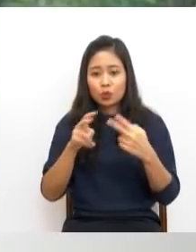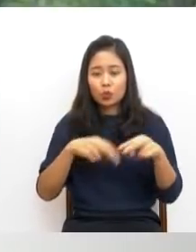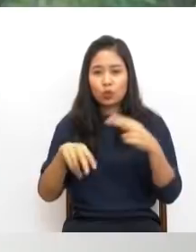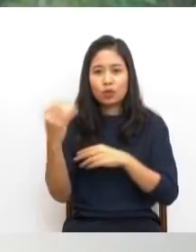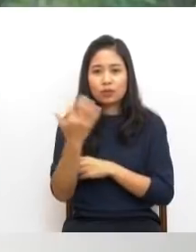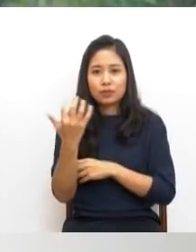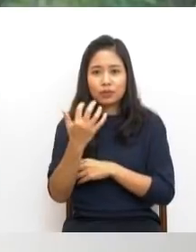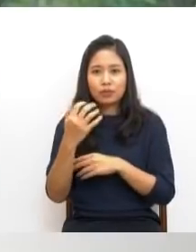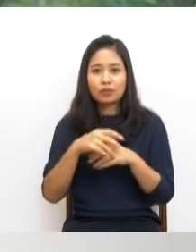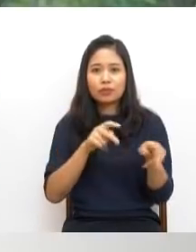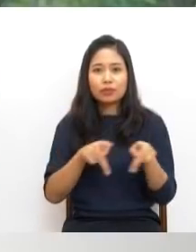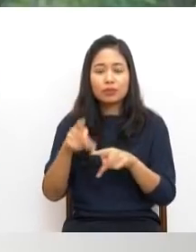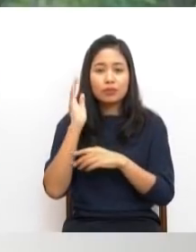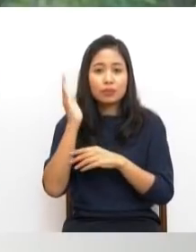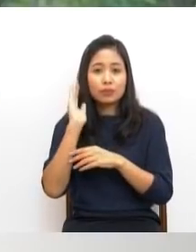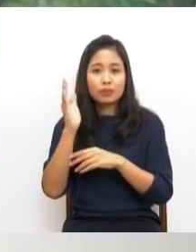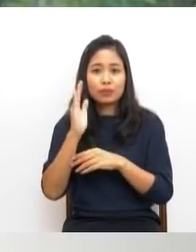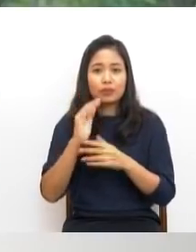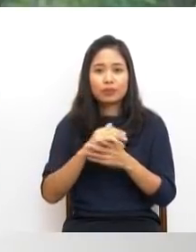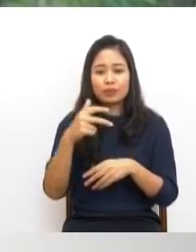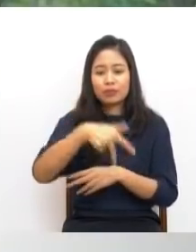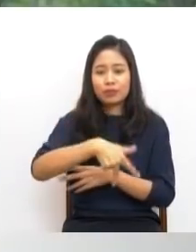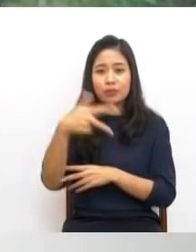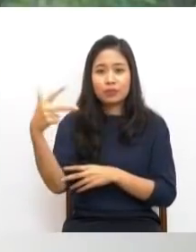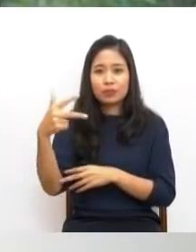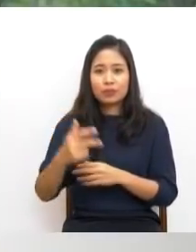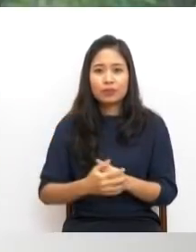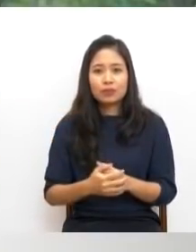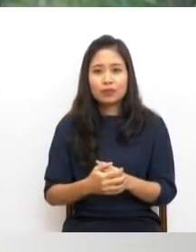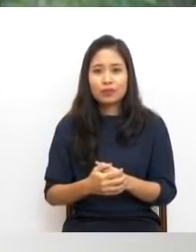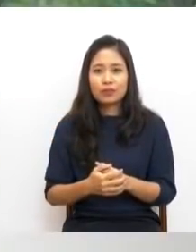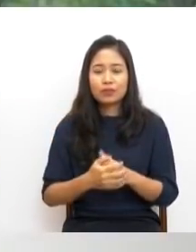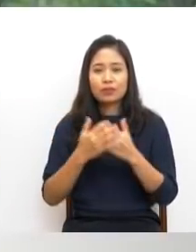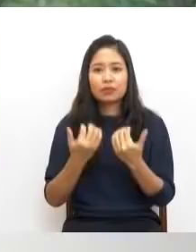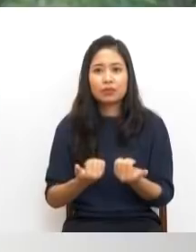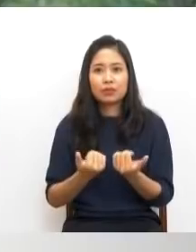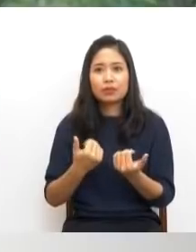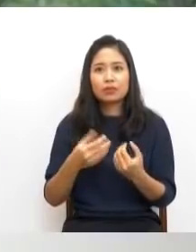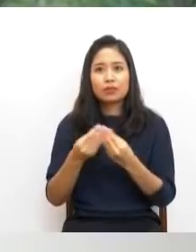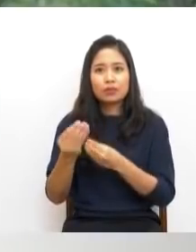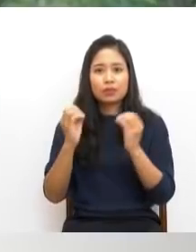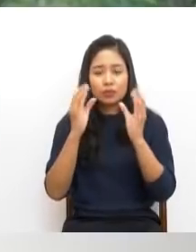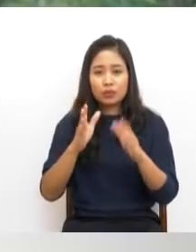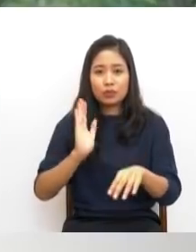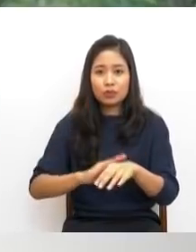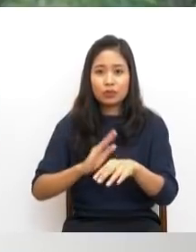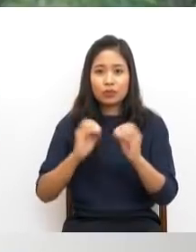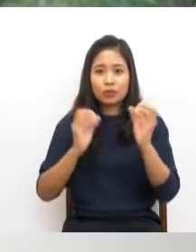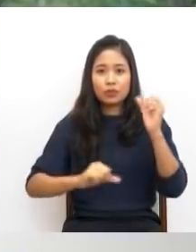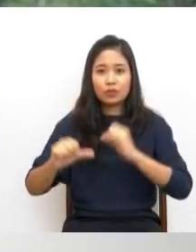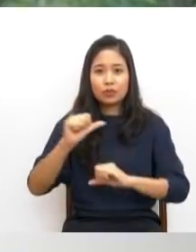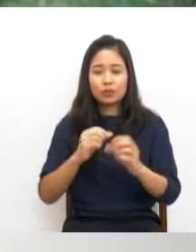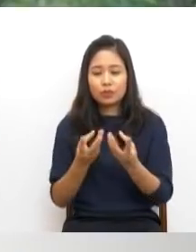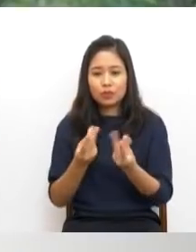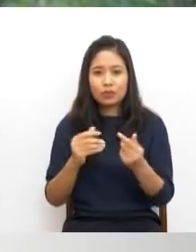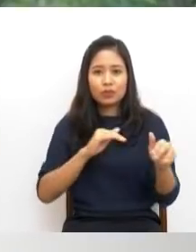ริโชติชำนาญค่ะพิธีกรรายการคิดเรนเจอร์จากสถานีโทรทัศน์ไทย PBS นะคะต้องบอกเลยว่าคุณครูวิทย์คณิตนะคะเตรียมความพร้อมให้ดีเลยเพราะว่